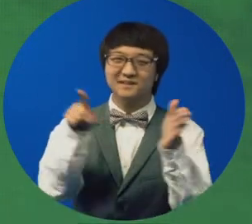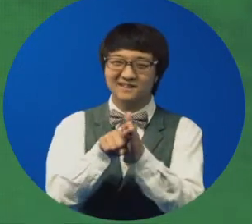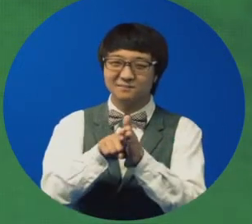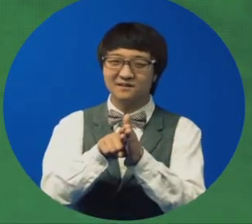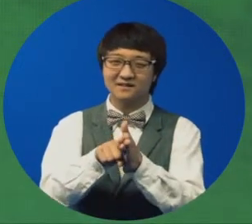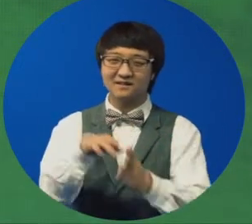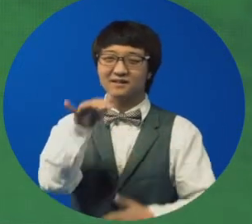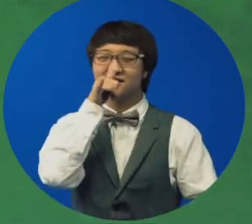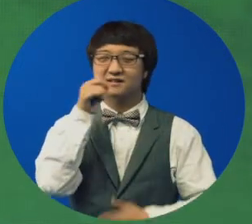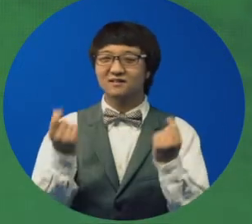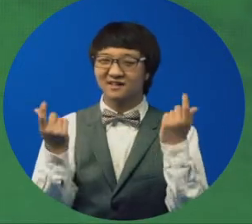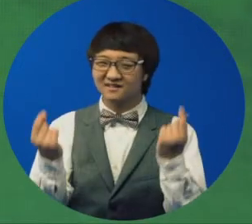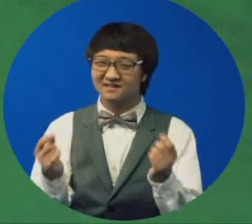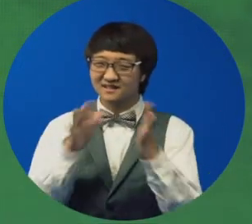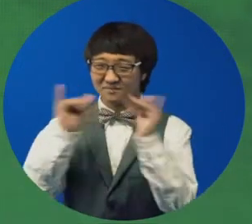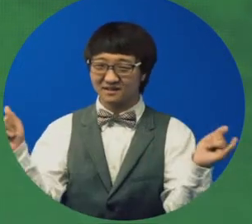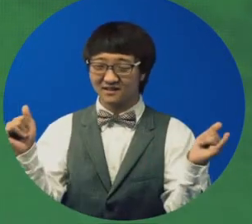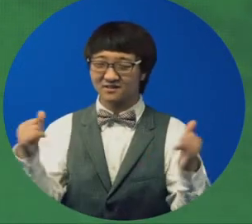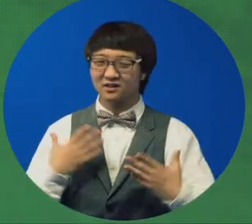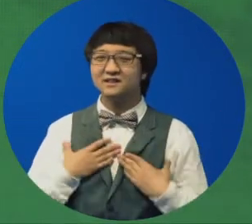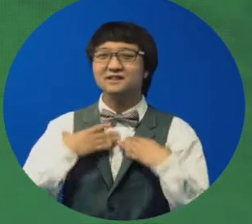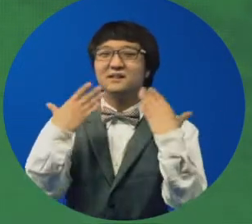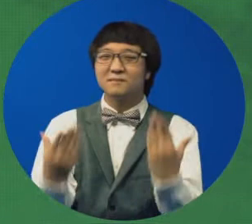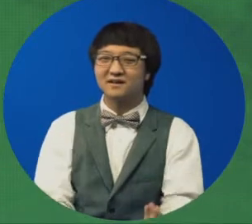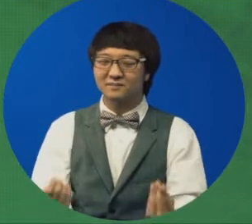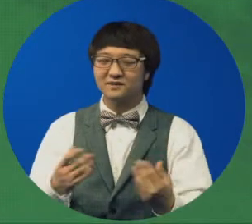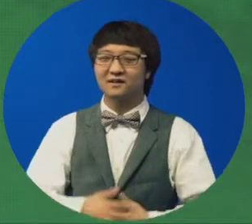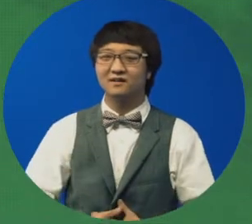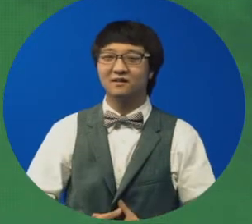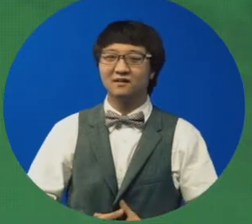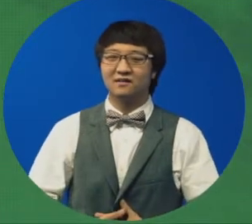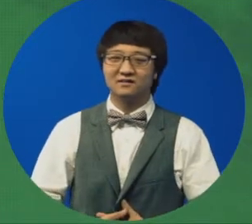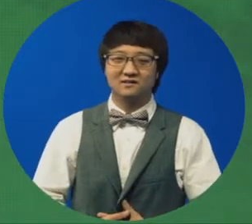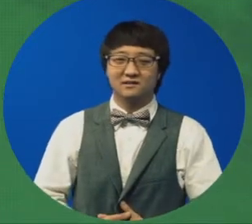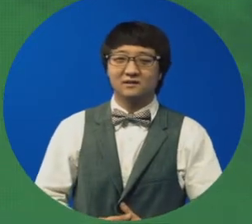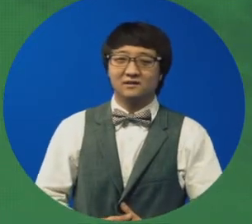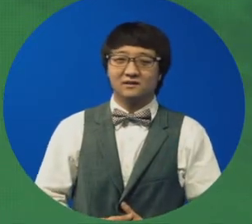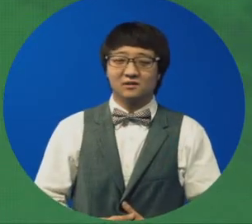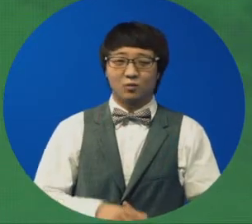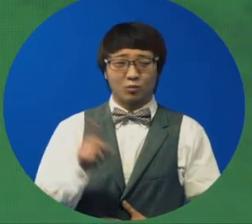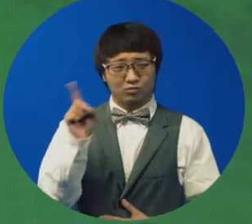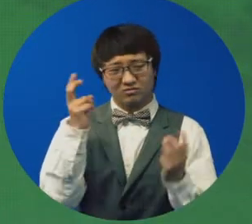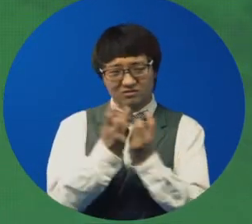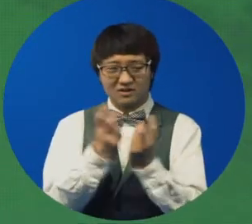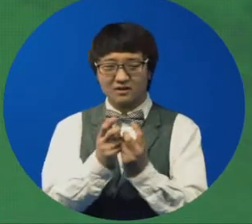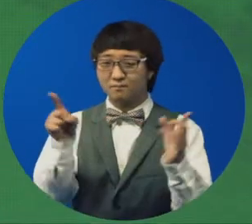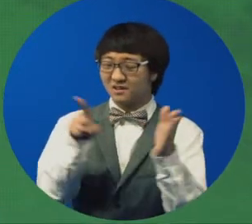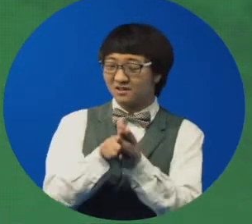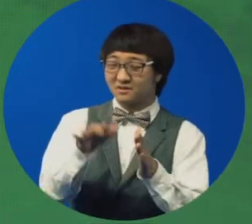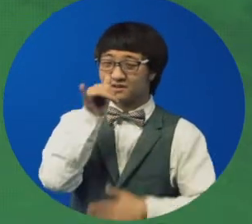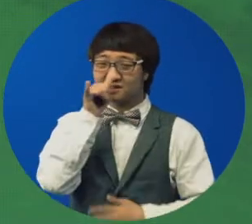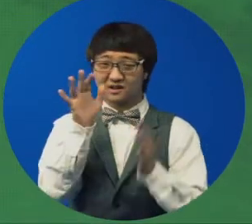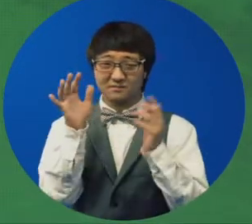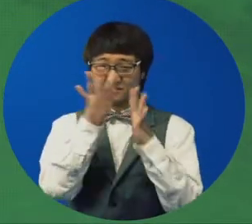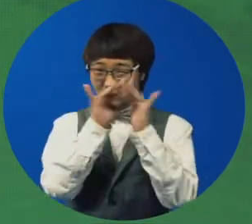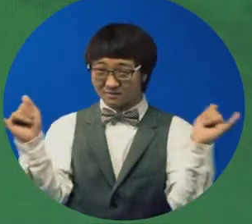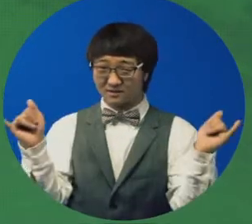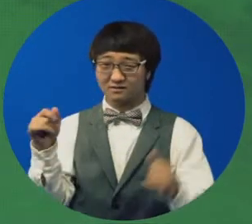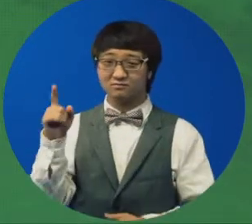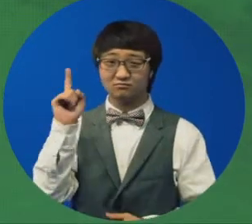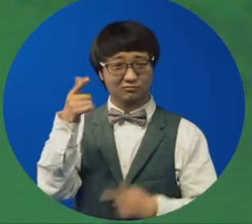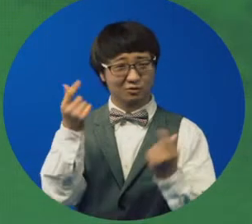같았던 사람들에게서 실망합니다. 어떻게 믿음 있는 사람들이 저럴 수 있지? 근데 제가 이번 주에 말씀을